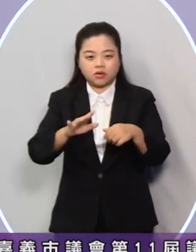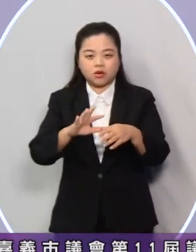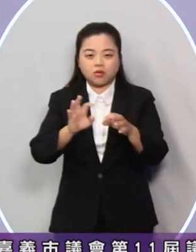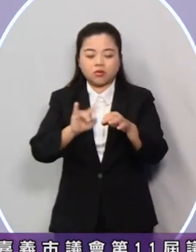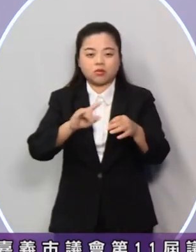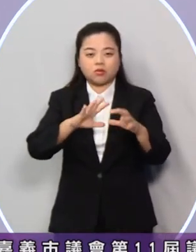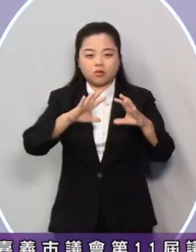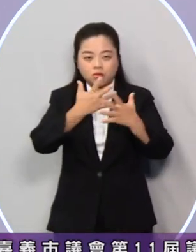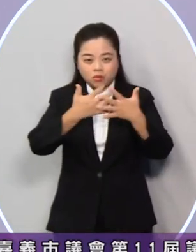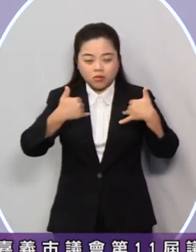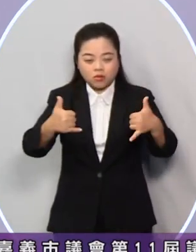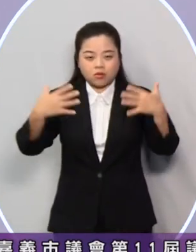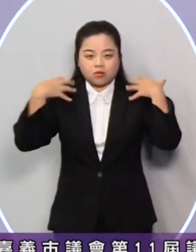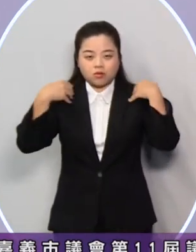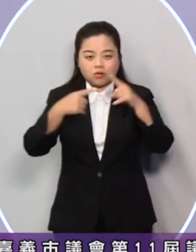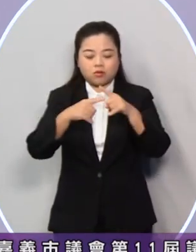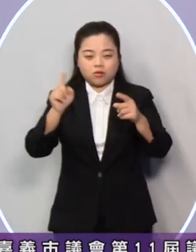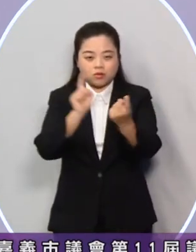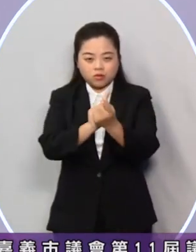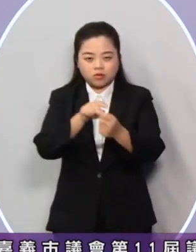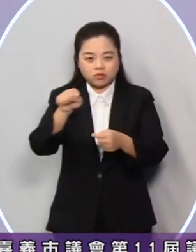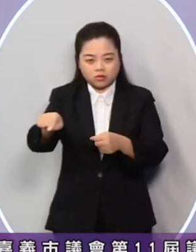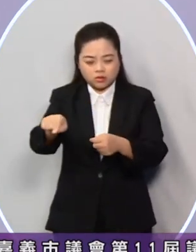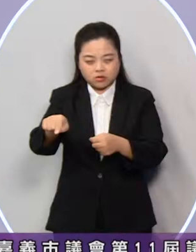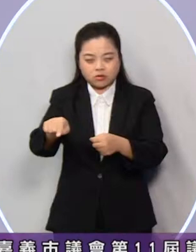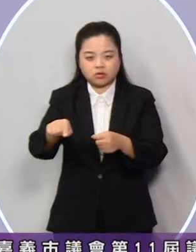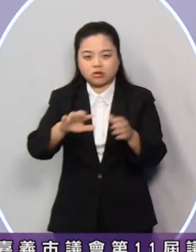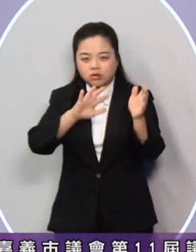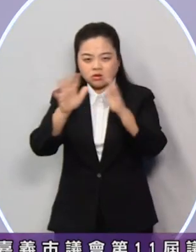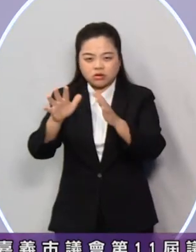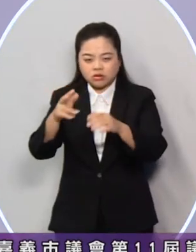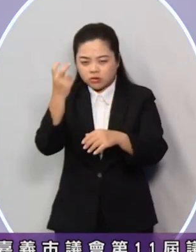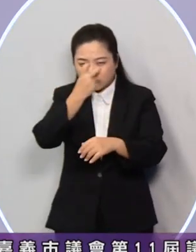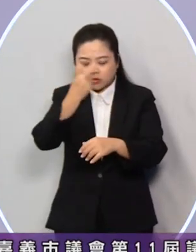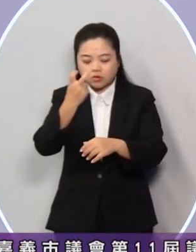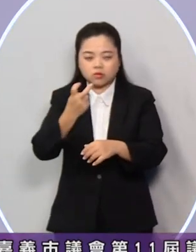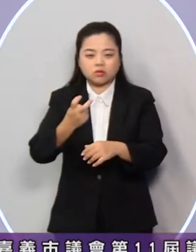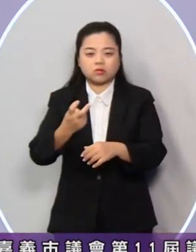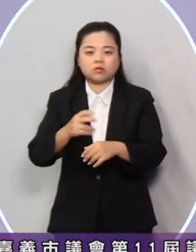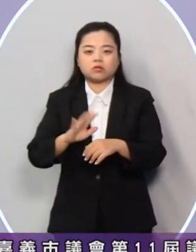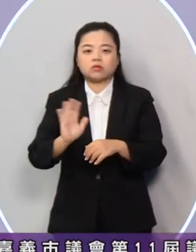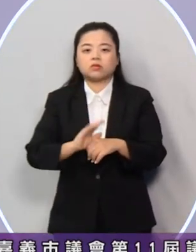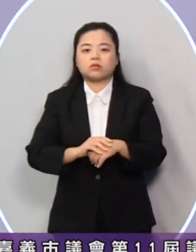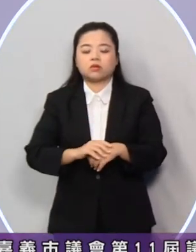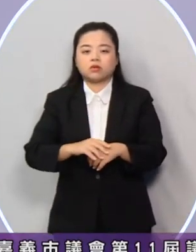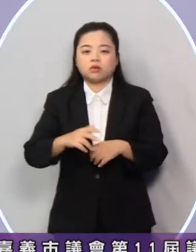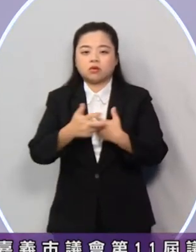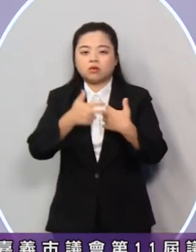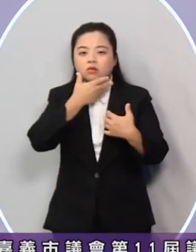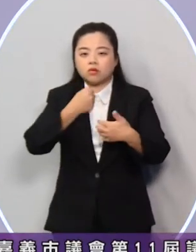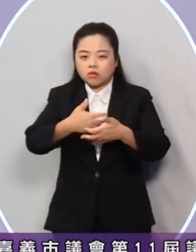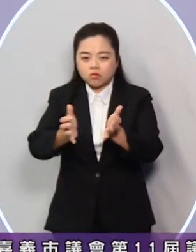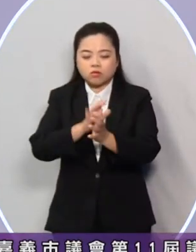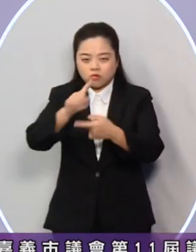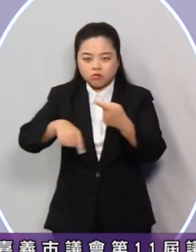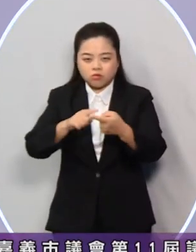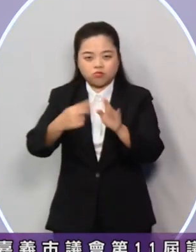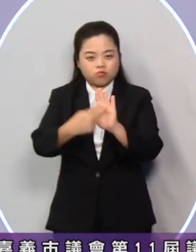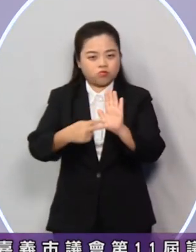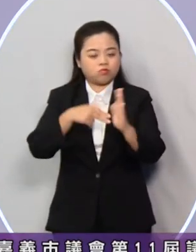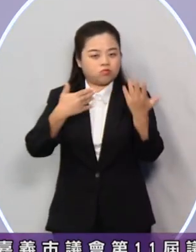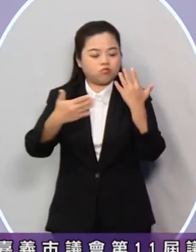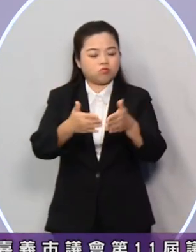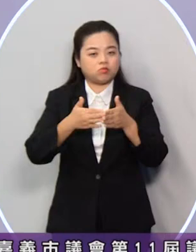际网络负责人对行为人之行为不具监督关系的定义，卫福部呢应该给予统一的解